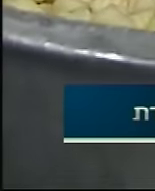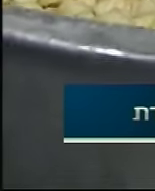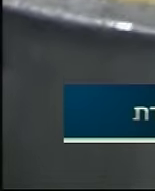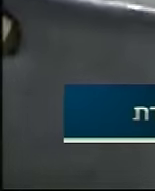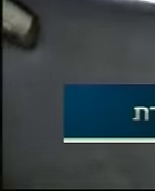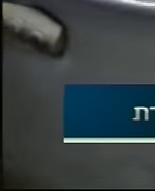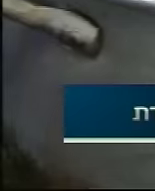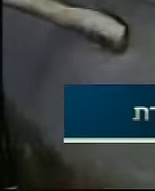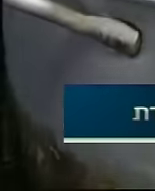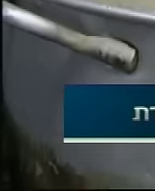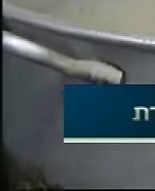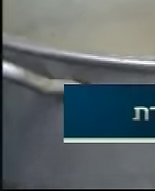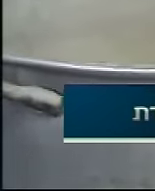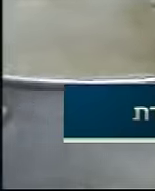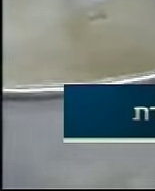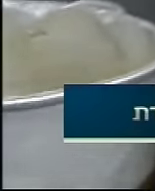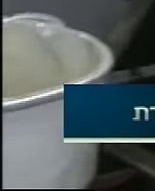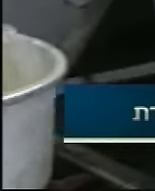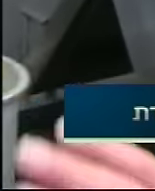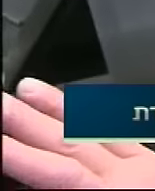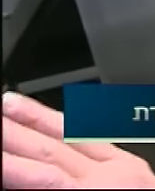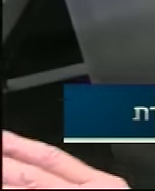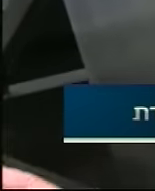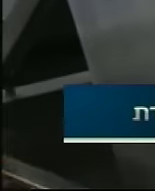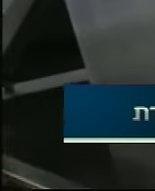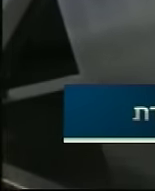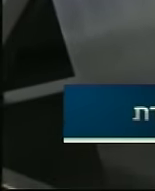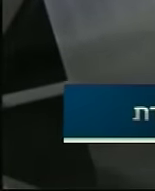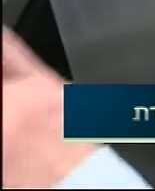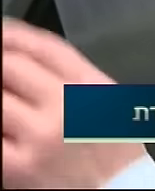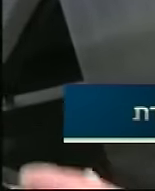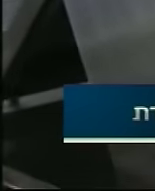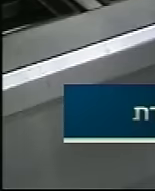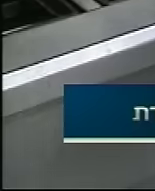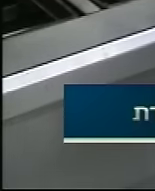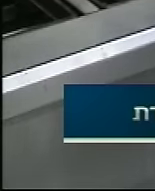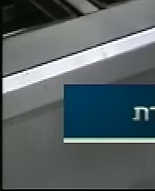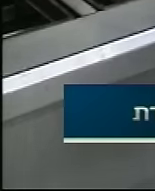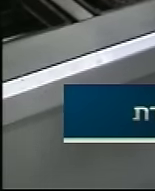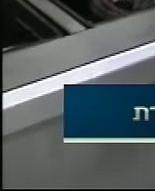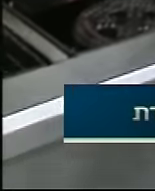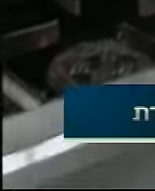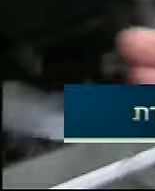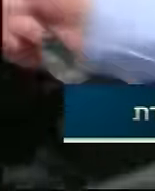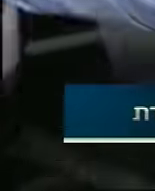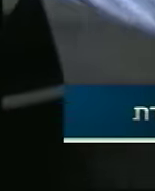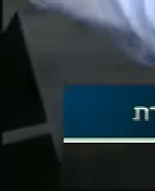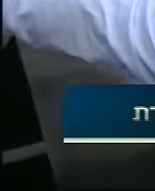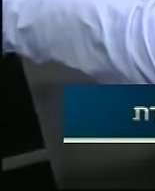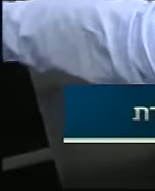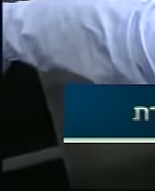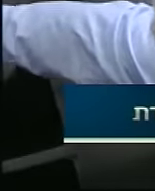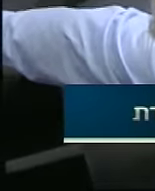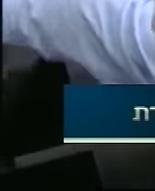וניסינו, זה תהליך, תביני, זה לא חקיקה שמחוקקים כן. חוק ורצים לספר לחבר'ה. ריבה לוקחת הרבה מאוד זמן,